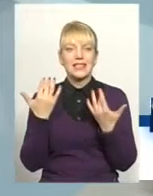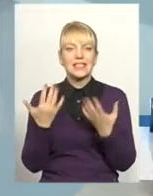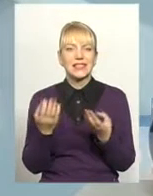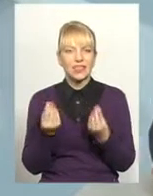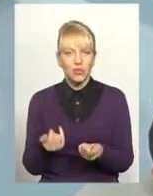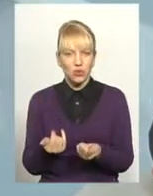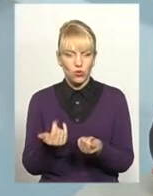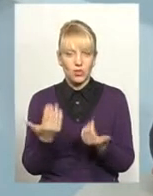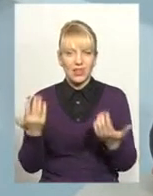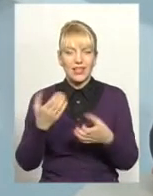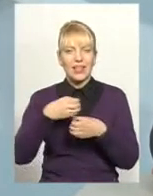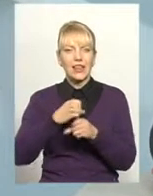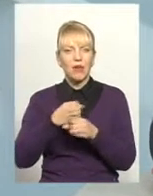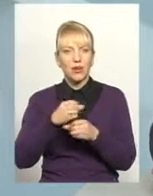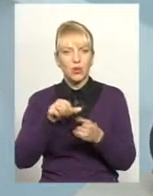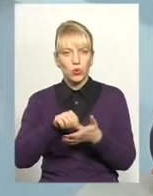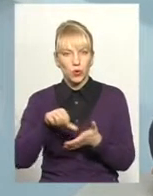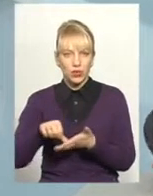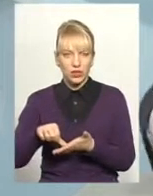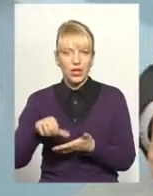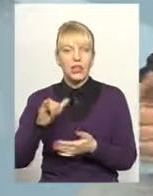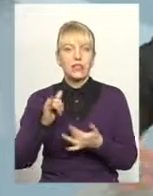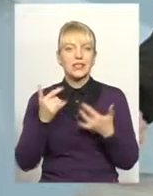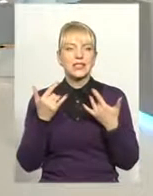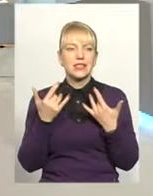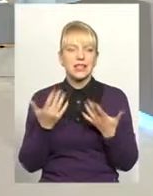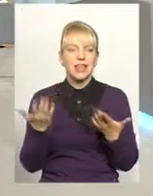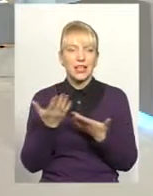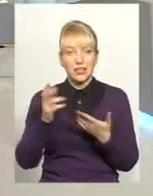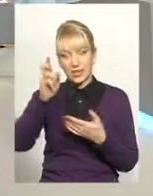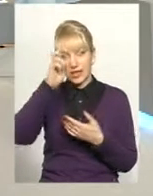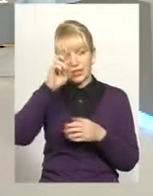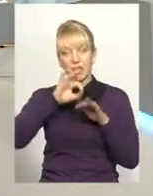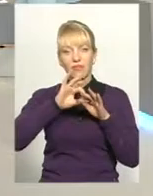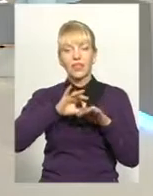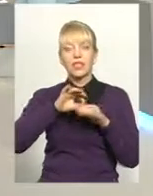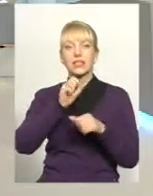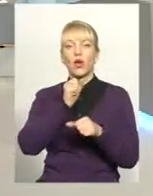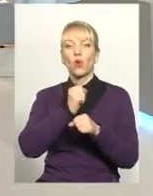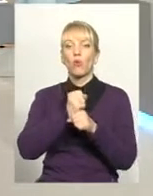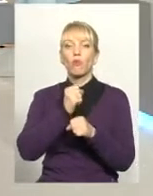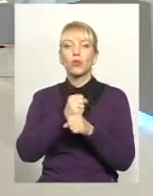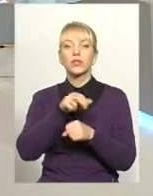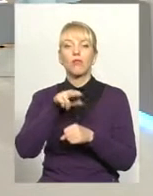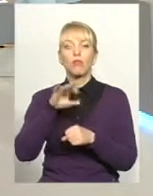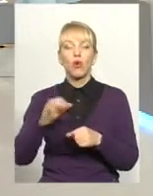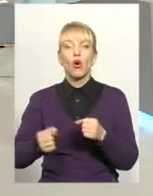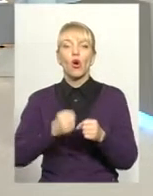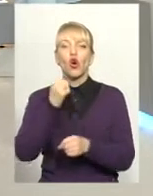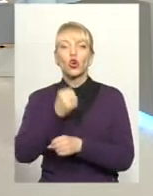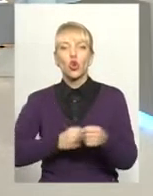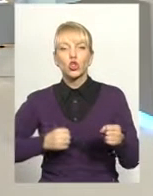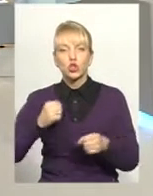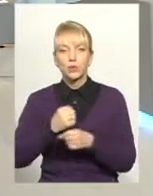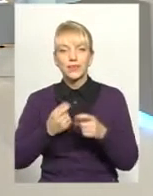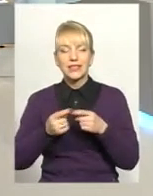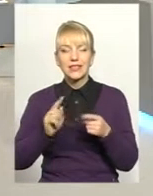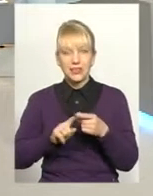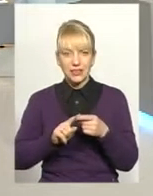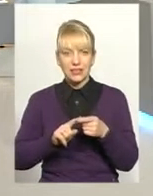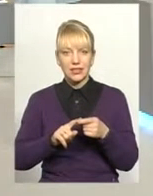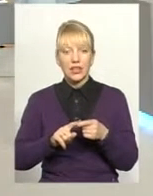які лабораторії, і що в яких країнах ведеться робота по розробці цих технологій. І виявляється, в нас в